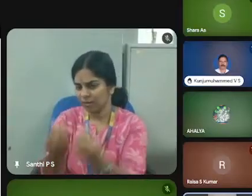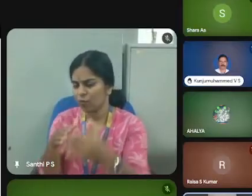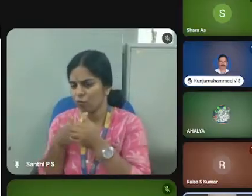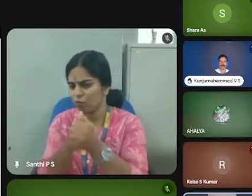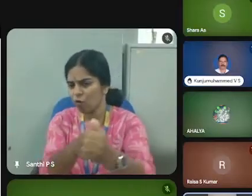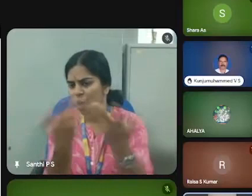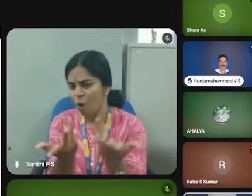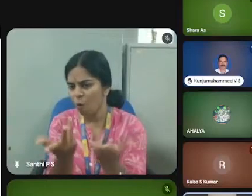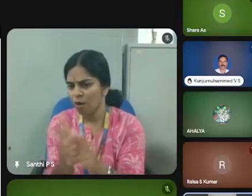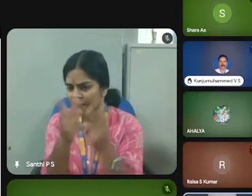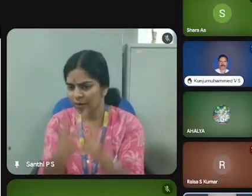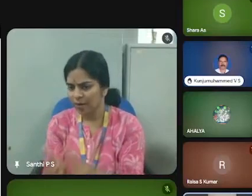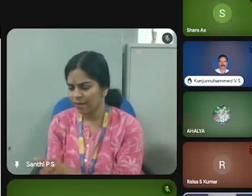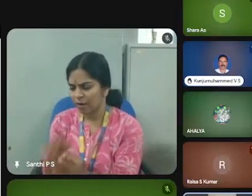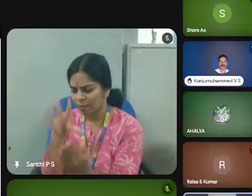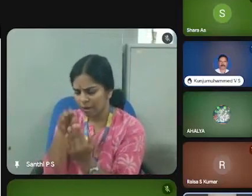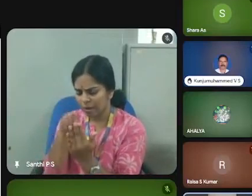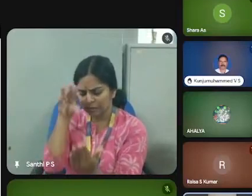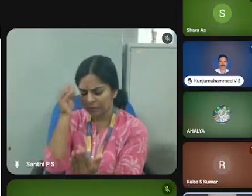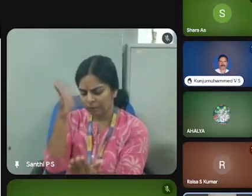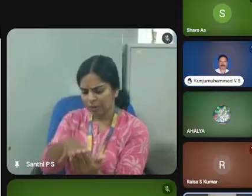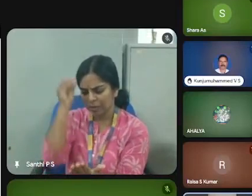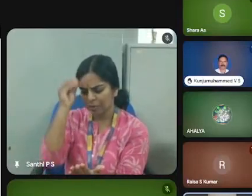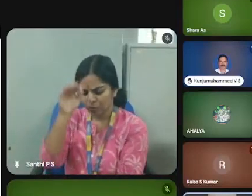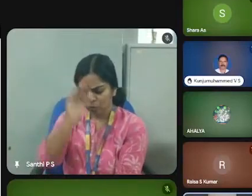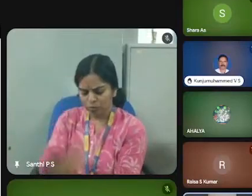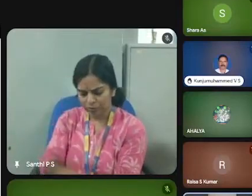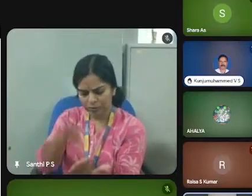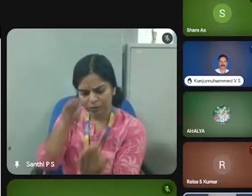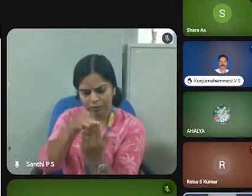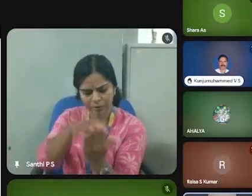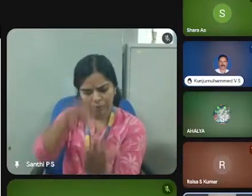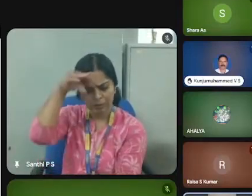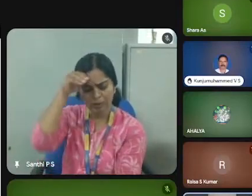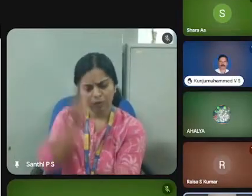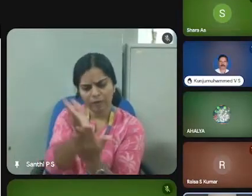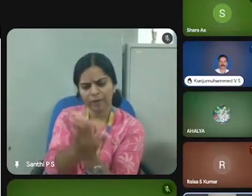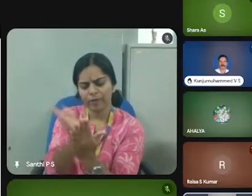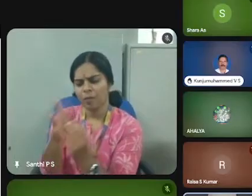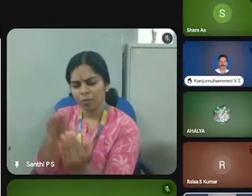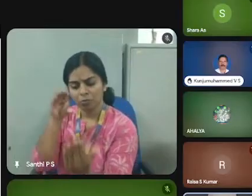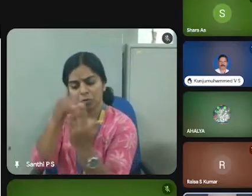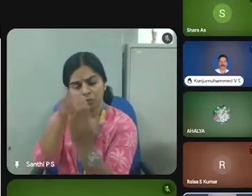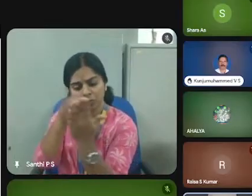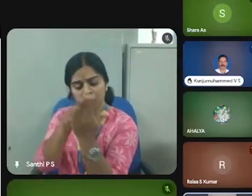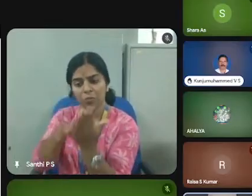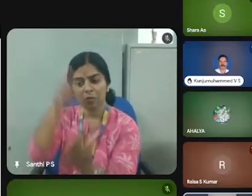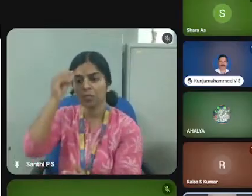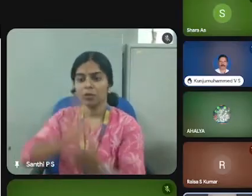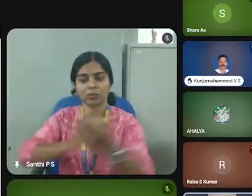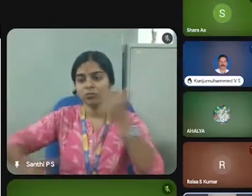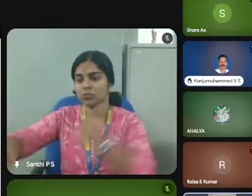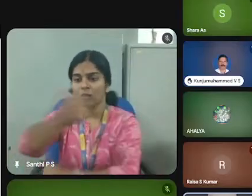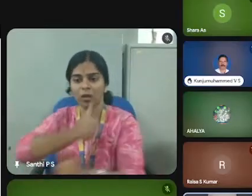എങ്ങനെ പഠിച്ചു വന്നു എന്നുള്ളതും പറഞ്ഞ പോലെ ചെറിയ ക്ലാസ് മുതലേ കാണാപ്പാഠം പഠിക്കുന്ന ഒരു രീതി, അത്രയും കാര്യങ്ങൾ കാണാപ്പാഠം പഠിക്കുക എന്നുള്ളതും ഒരു ചലഞ്ചിങ് ആയിട്ടുള്ള